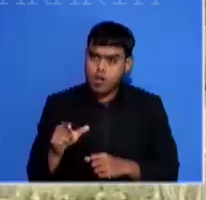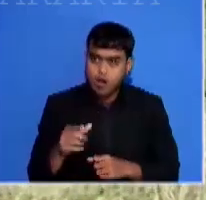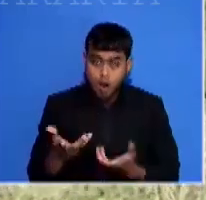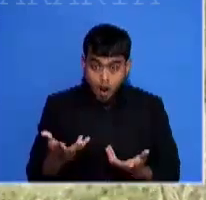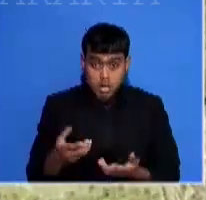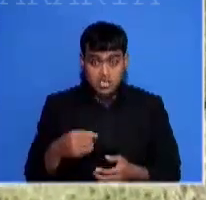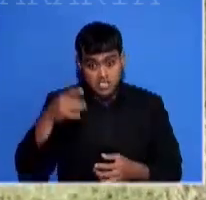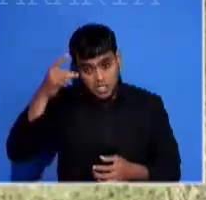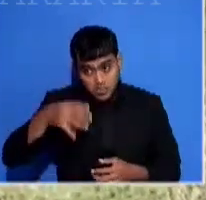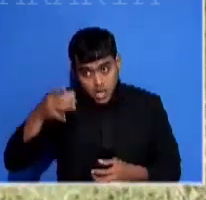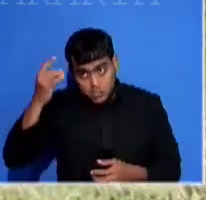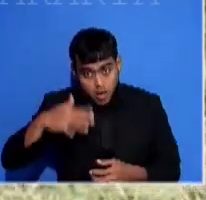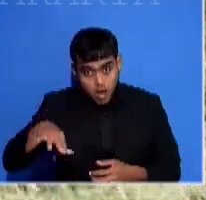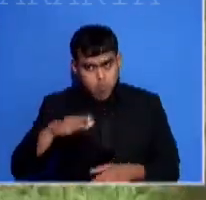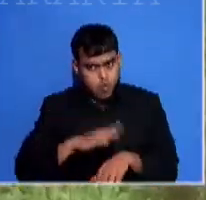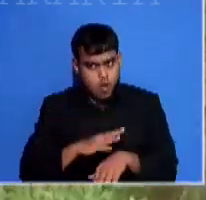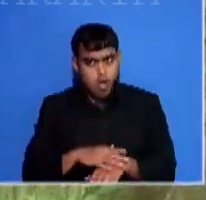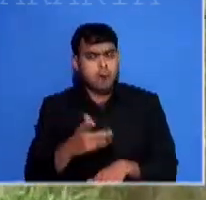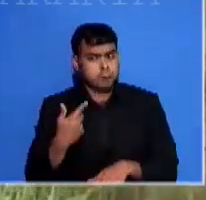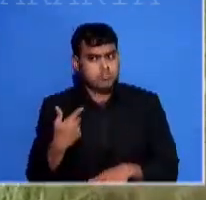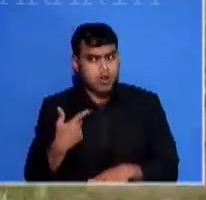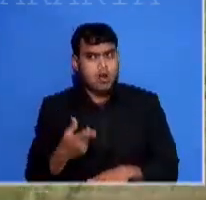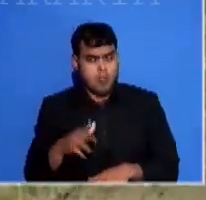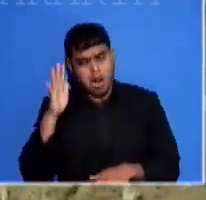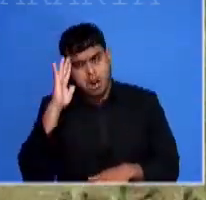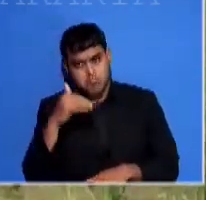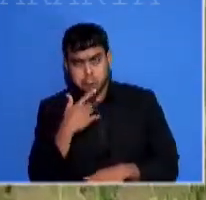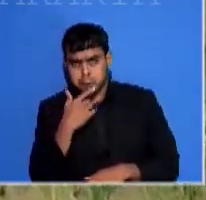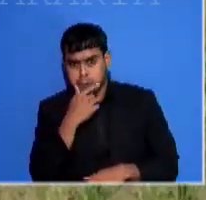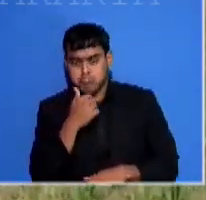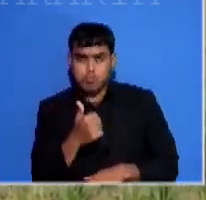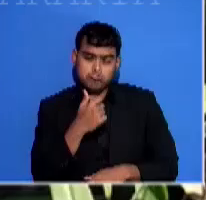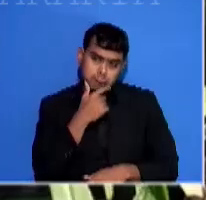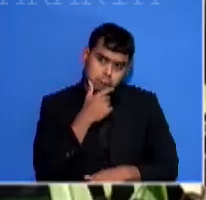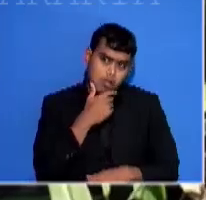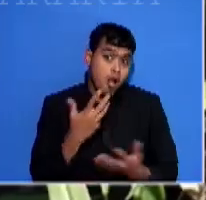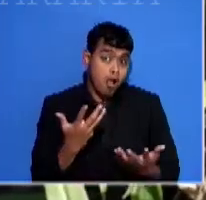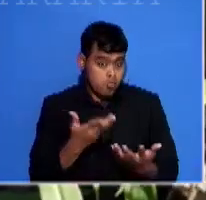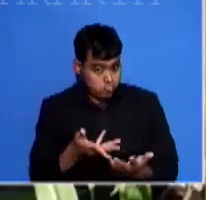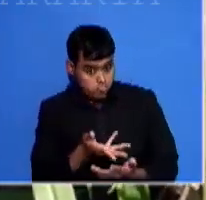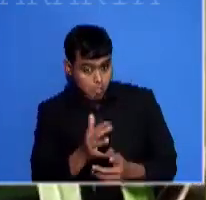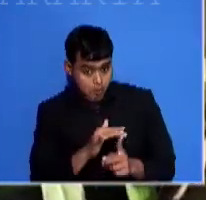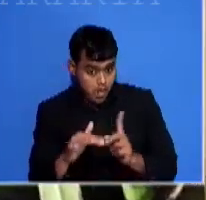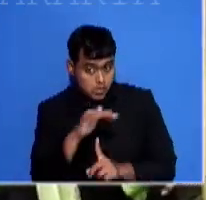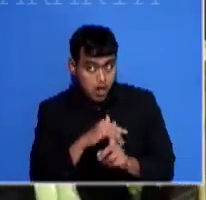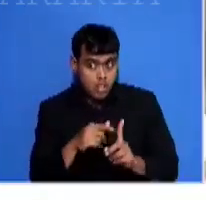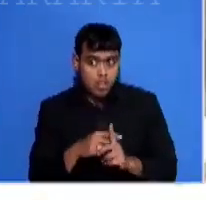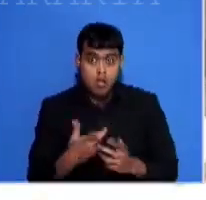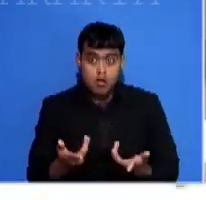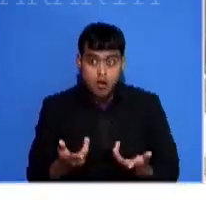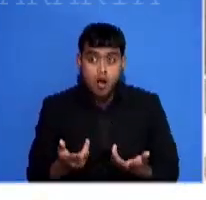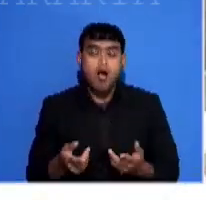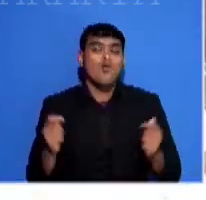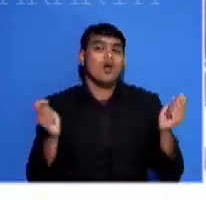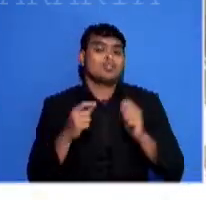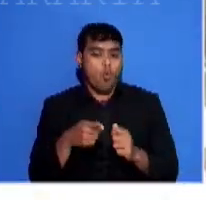khas keunikan tertentu di sini, yaitu masyarakatnya begitu aware terhadap keberadaan wayang, sehingga di